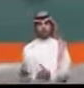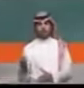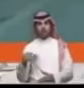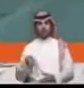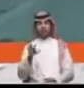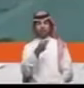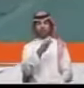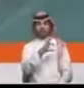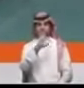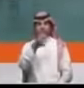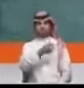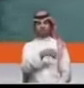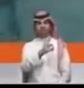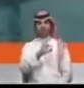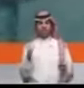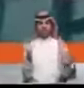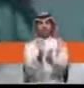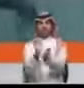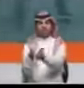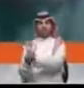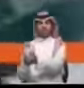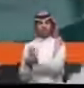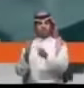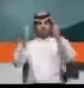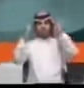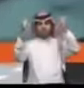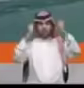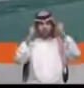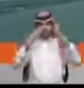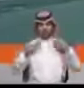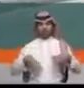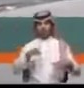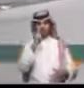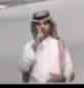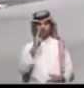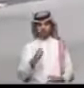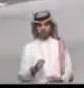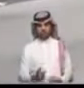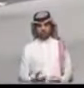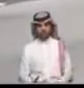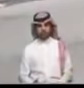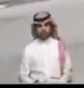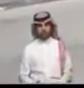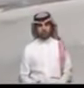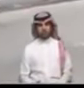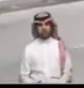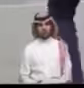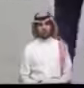والشرطة الفرنسية تعتقل العشرات في الأسبوع التاسع لاحتجاجات أصحاب السترات الصفراء.